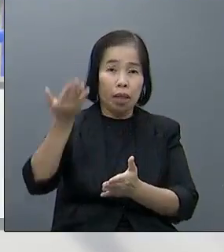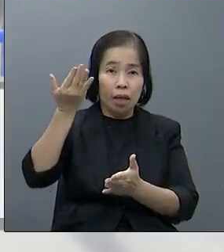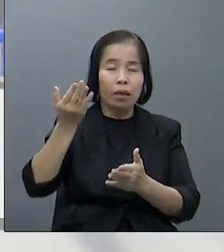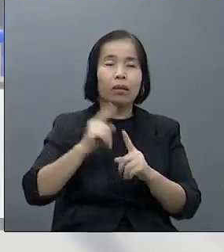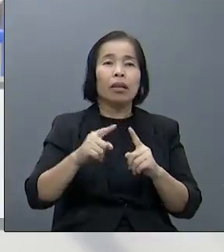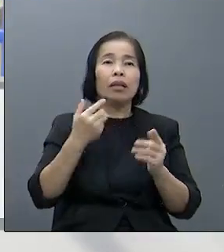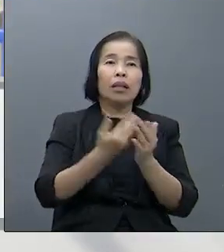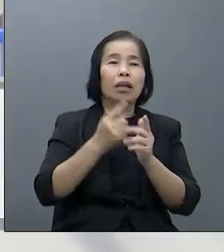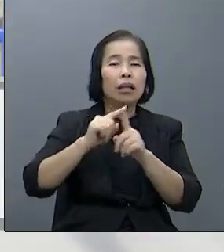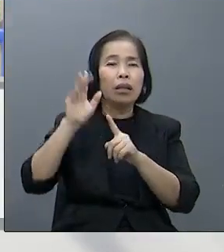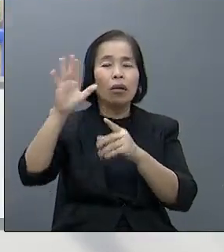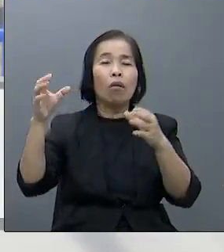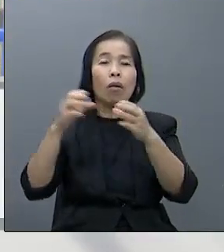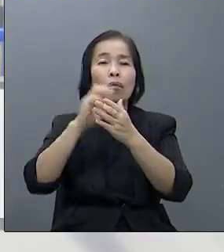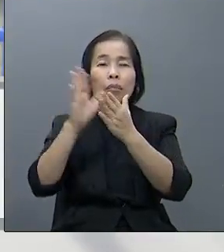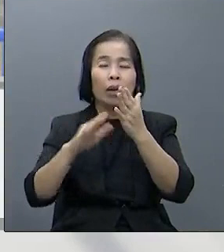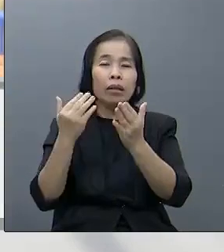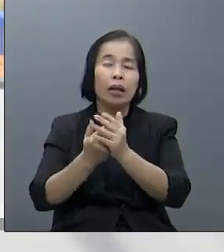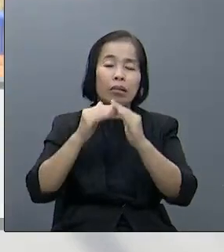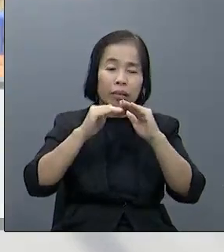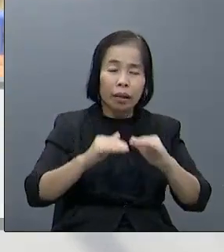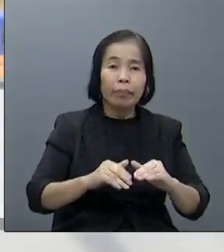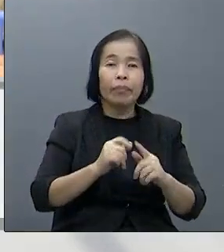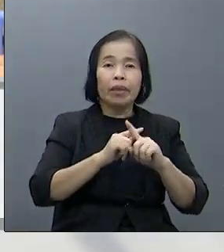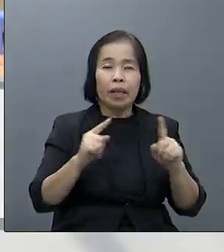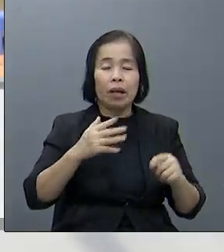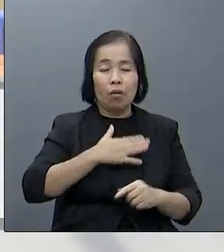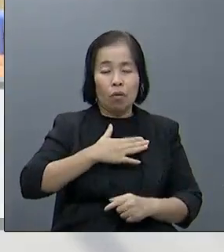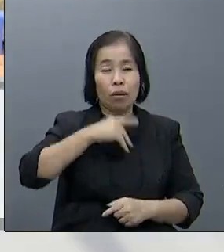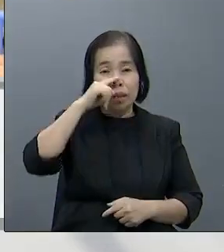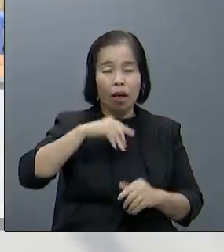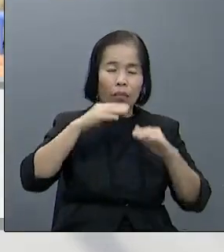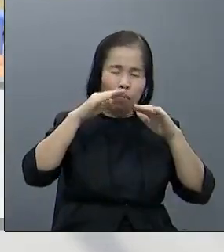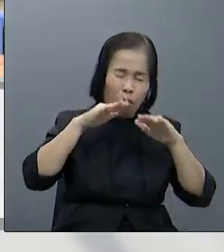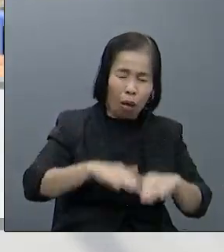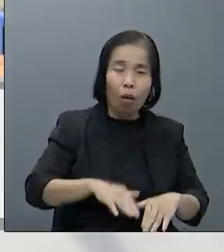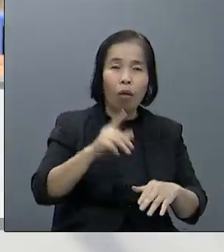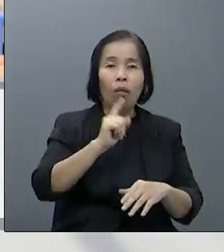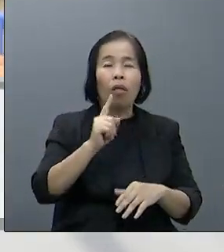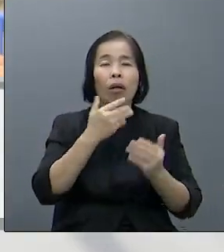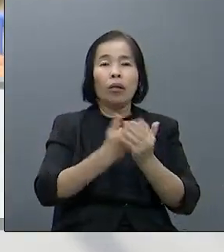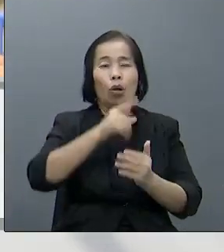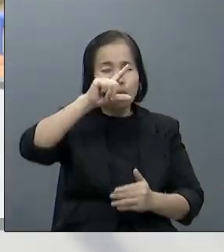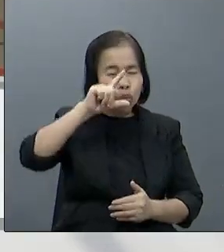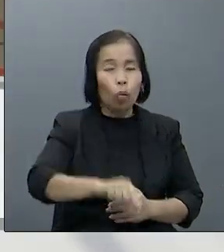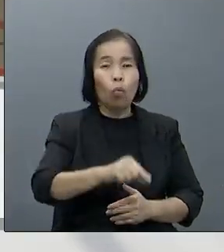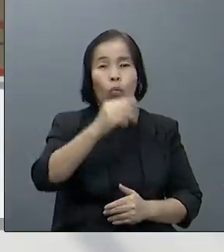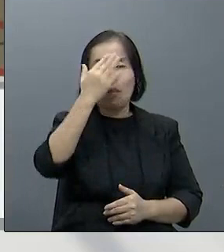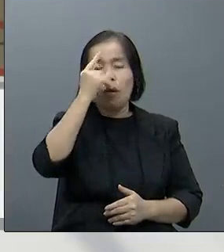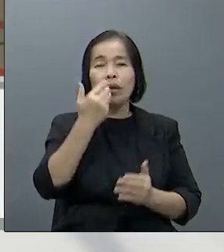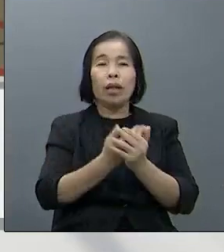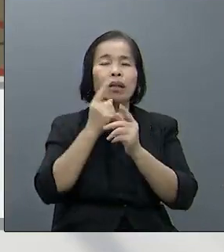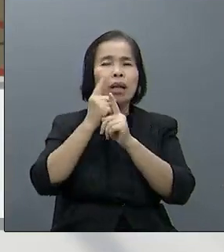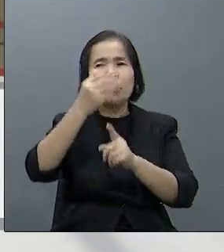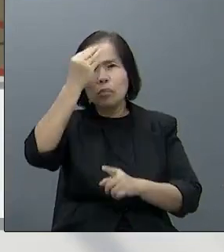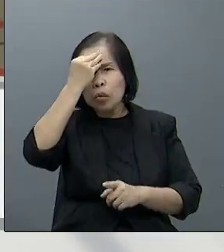สกุลต่างๆในภูมิภาคมันก็อ่อนค่าตามนะคะแต่ที่บ้านเราอ่อนค่าหนักที่สุดในภูมิภาคตามค่าเงินญี่ปุ่นเงินเกาหลี